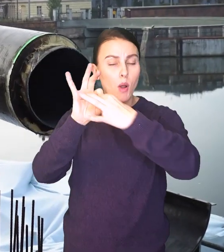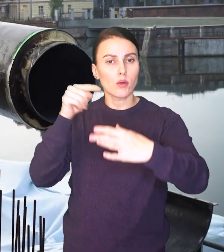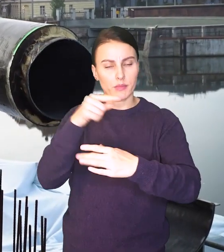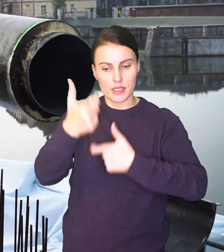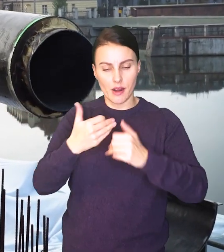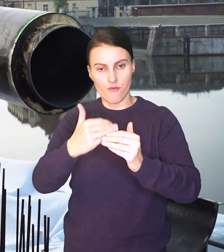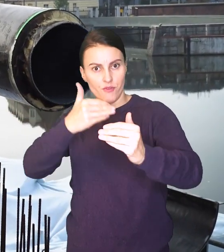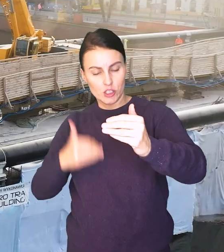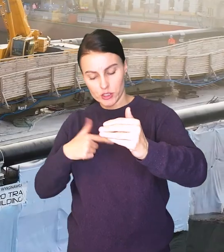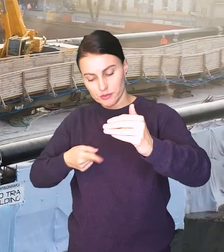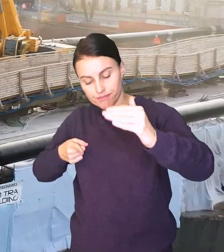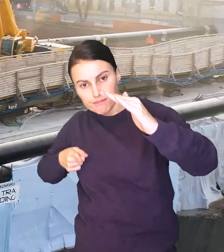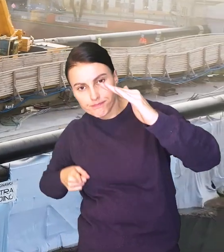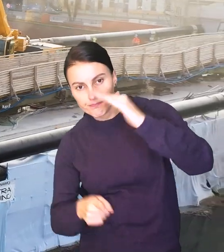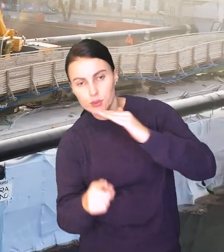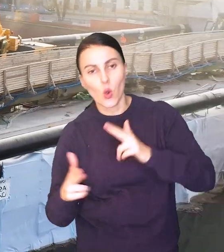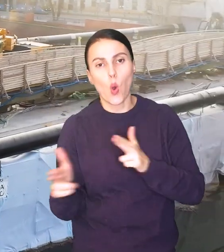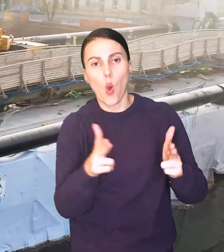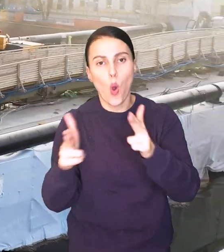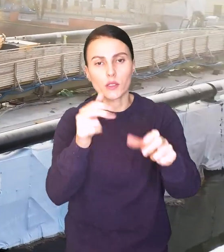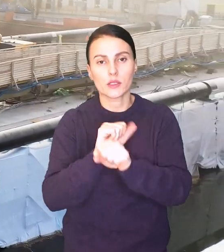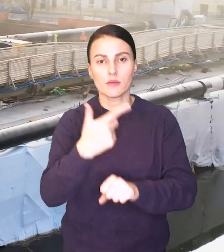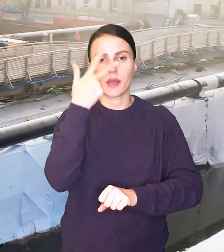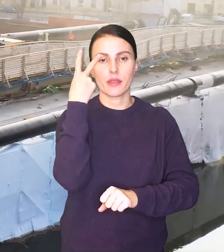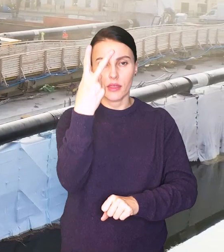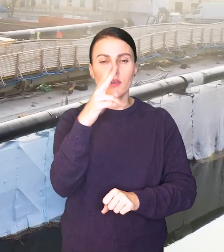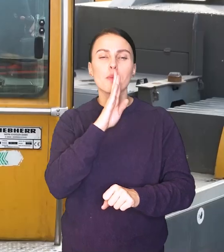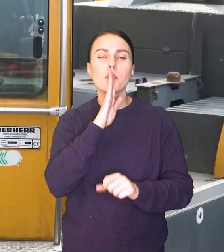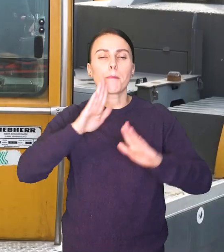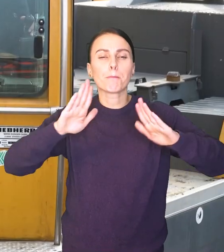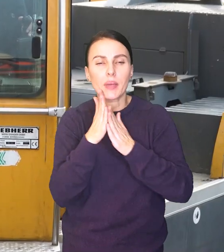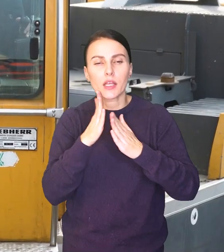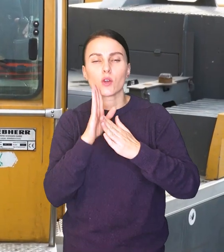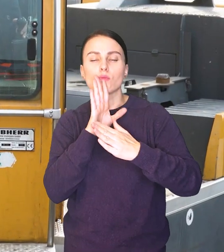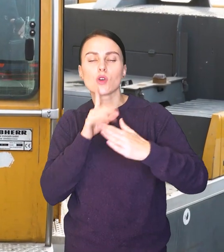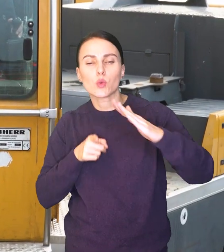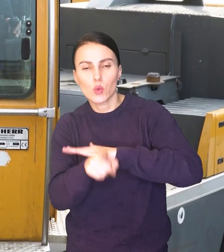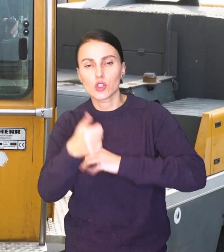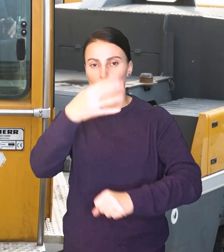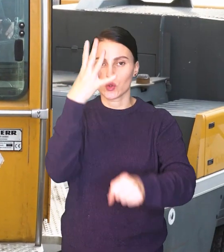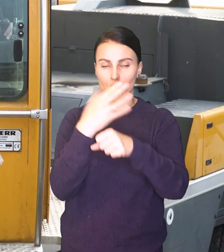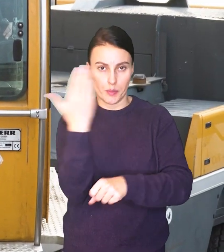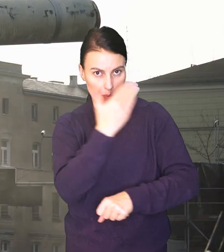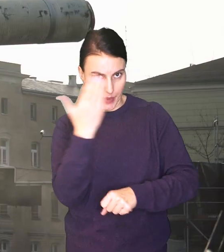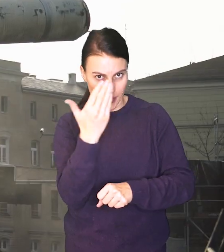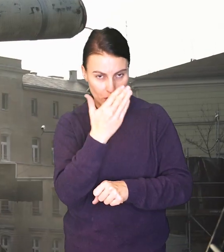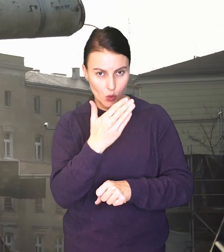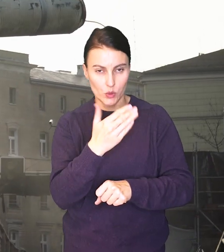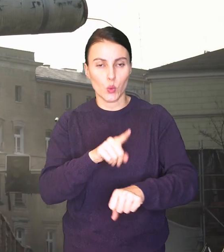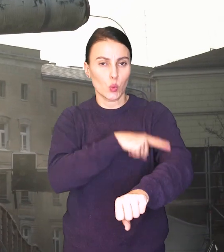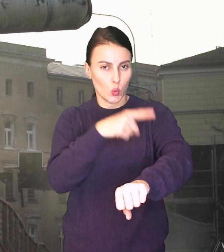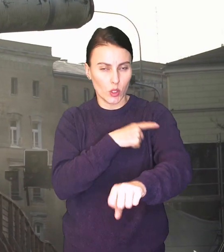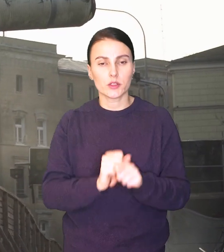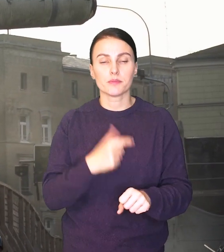pod dnem Odry, gdzie wykonano przewiert i stworzono 2 mikrotunele o długości ponad 140 metrów,